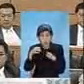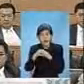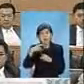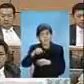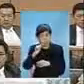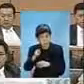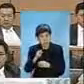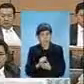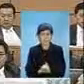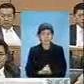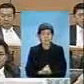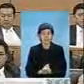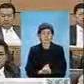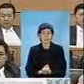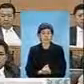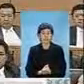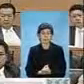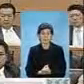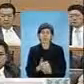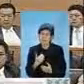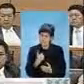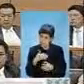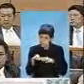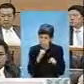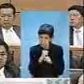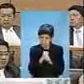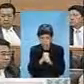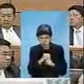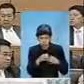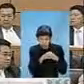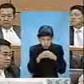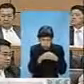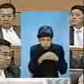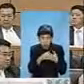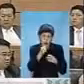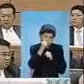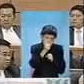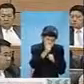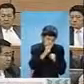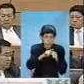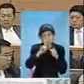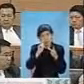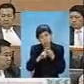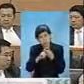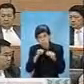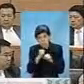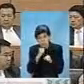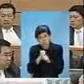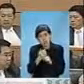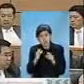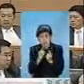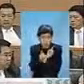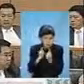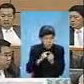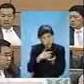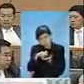ยปัจจุบันมีบทบาทไปเคลื่อนไหวชุมนุม มีบทบาทไปขับเคลื่อนต่างๆสังคมเขา